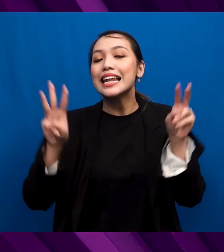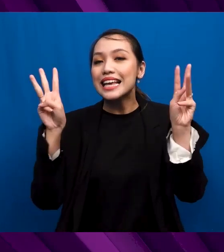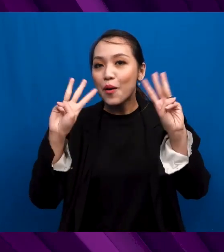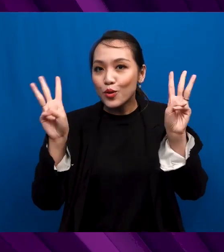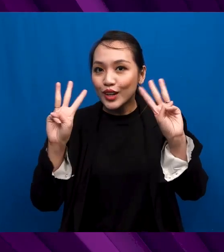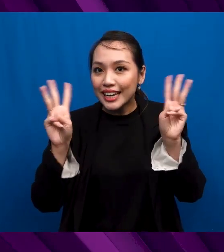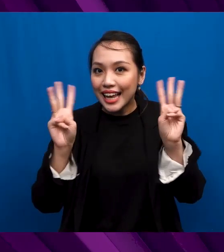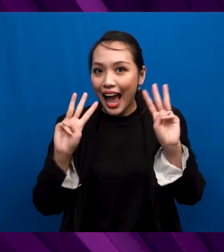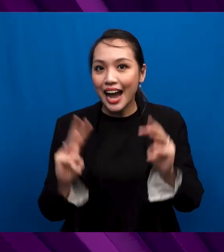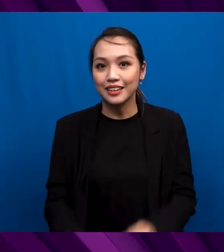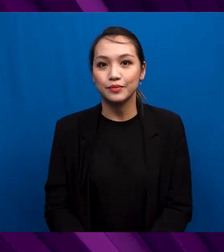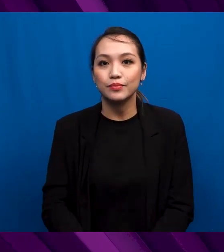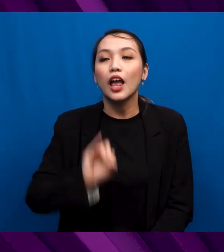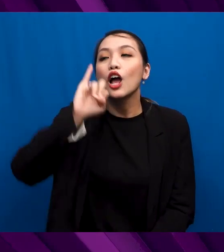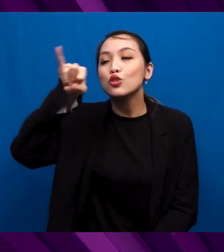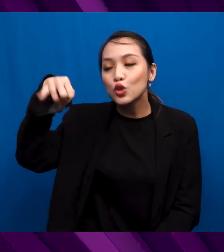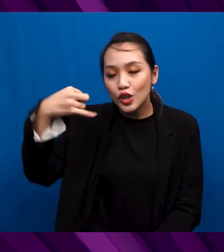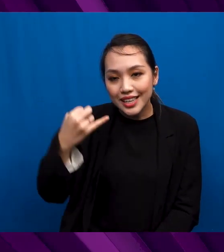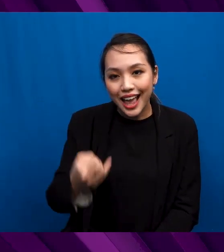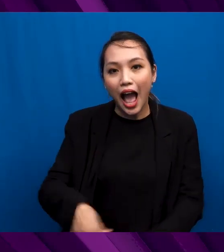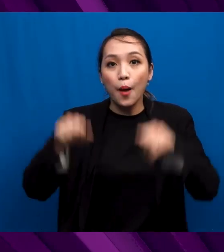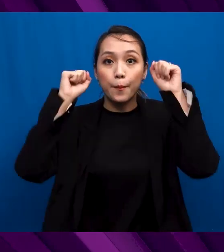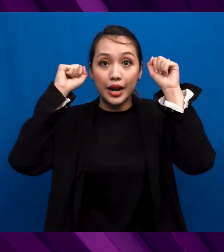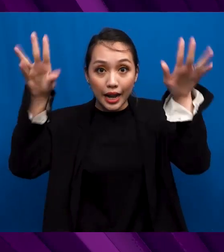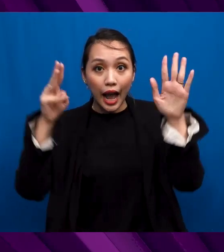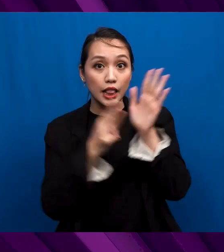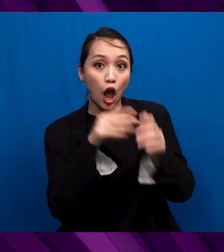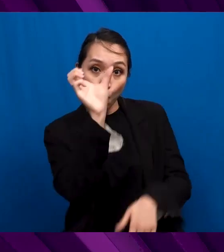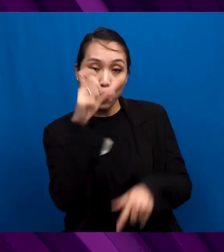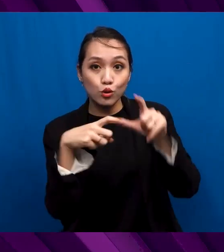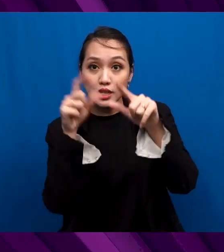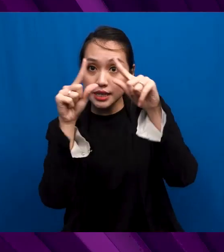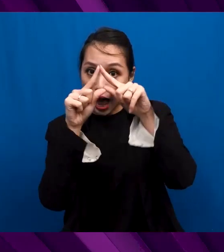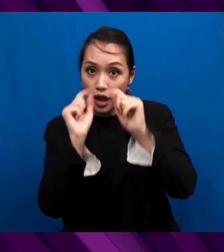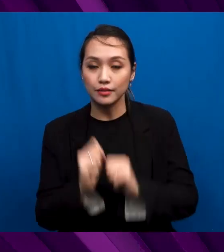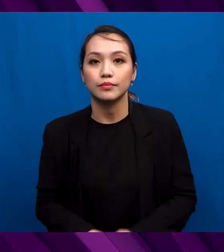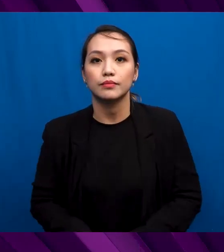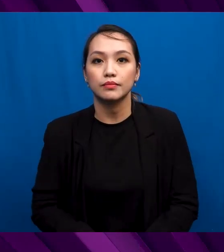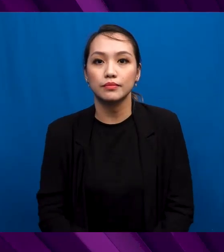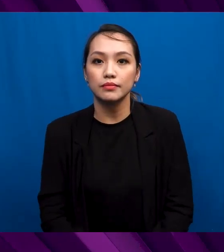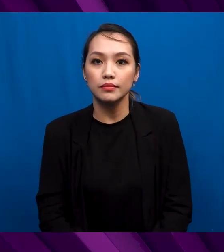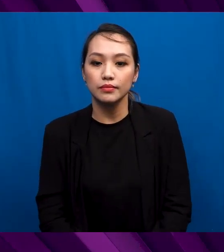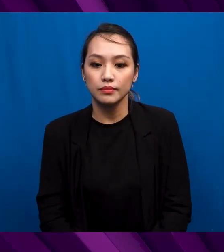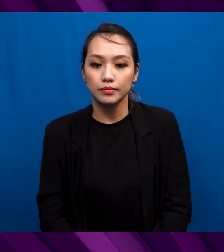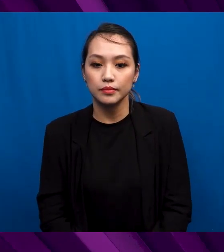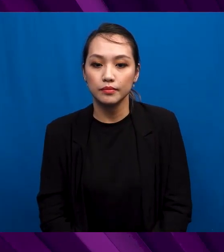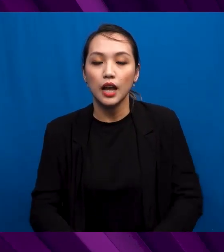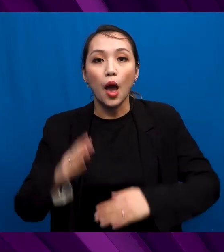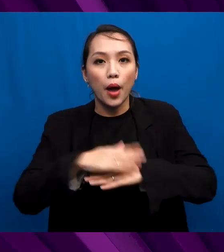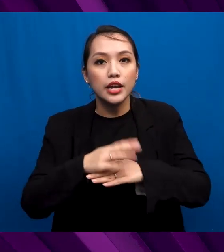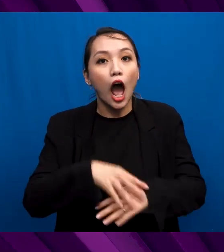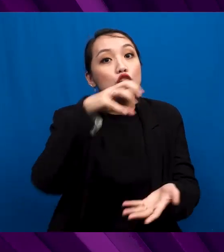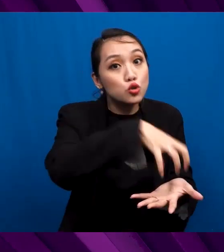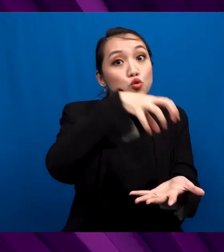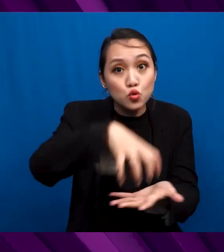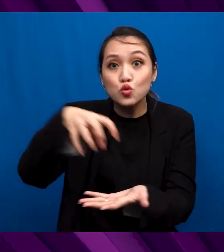Ulangan 33 judulnya Berkat Musa kepada suku-suku Israel. Topik kita hari ini berkat Musa atas 12